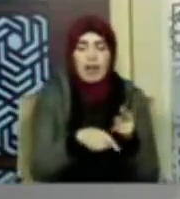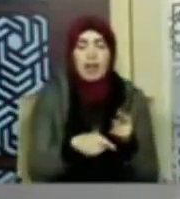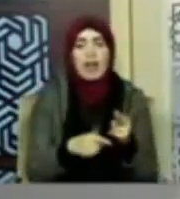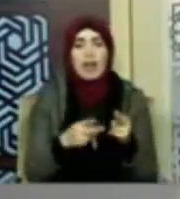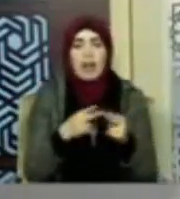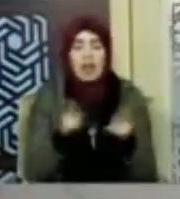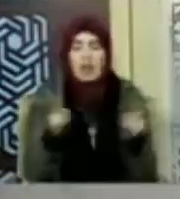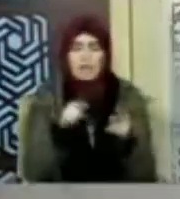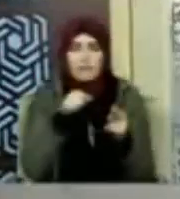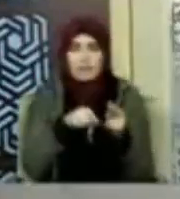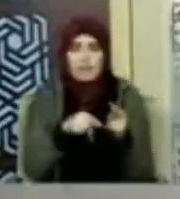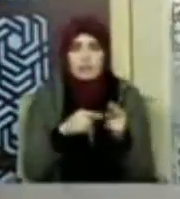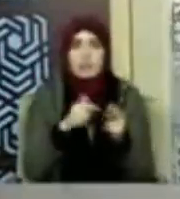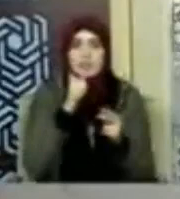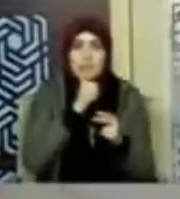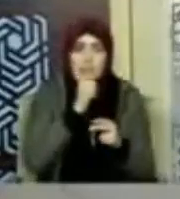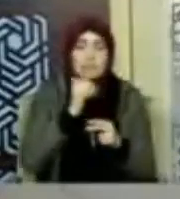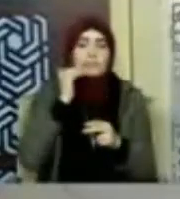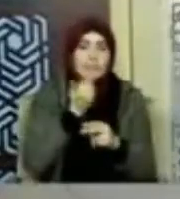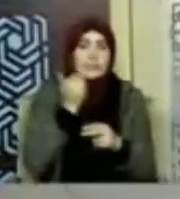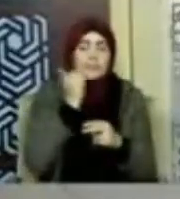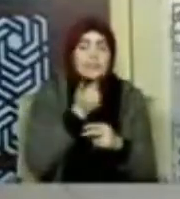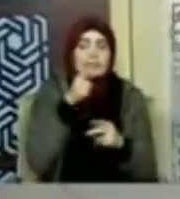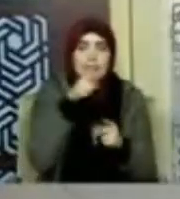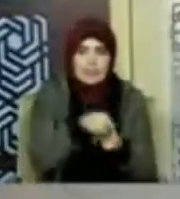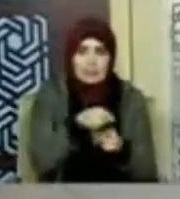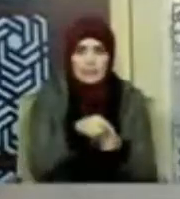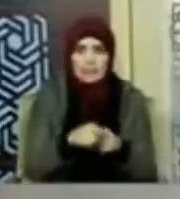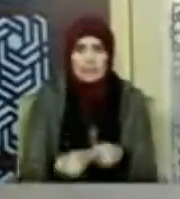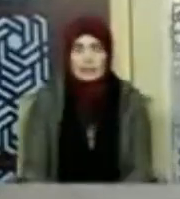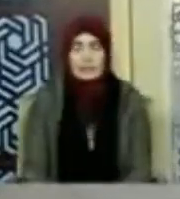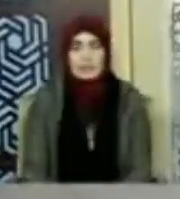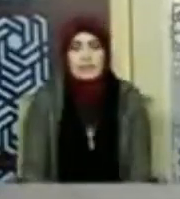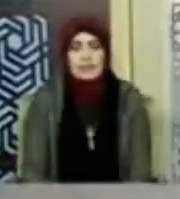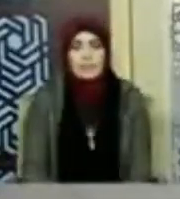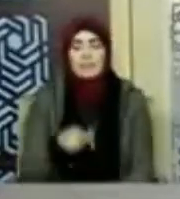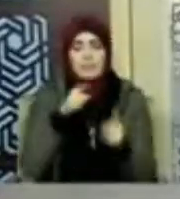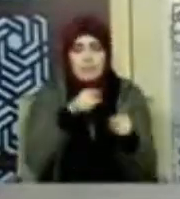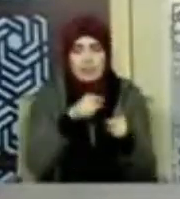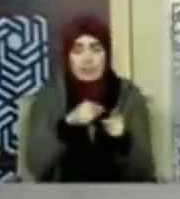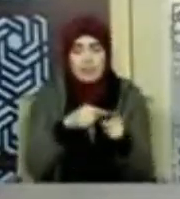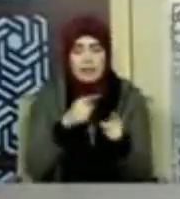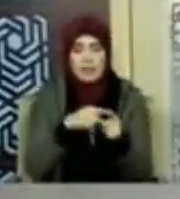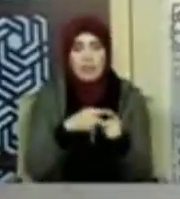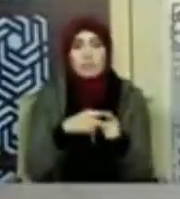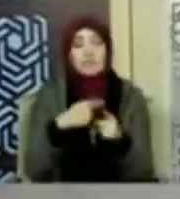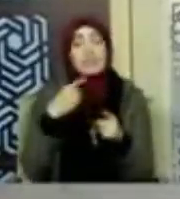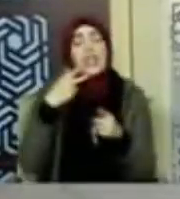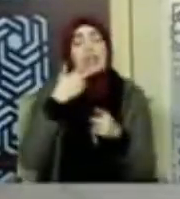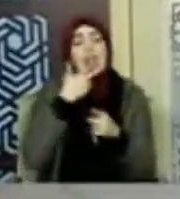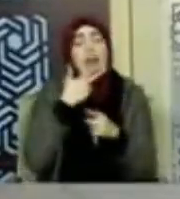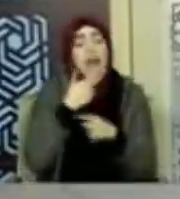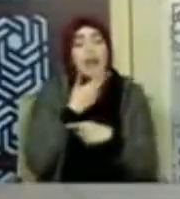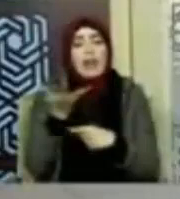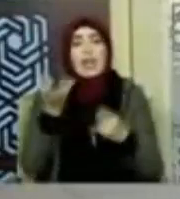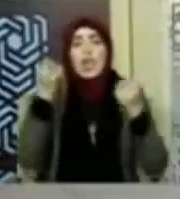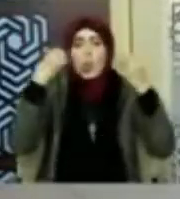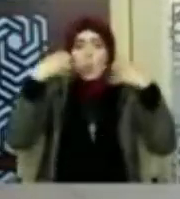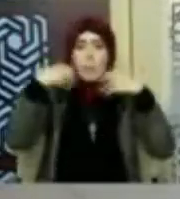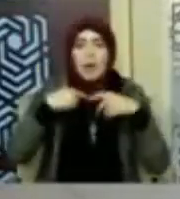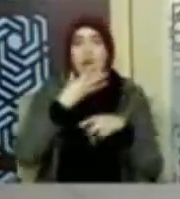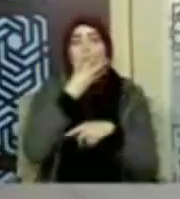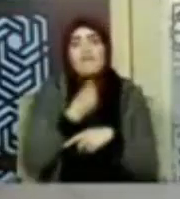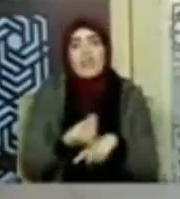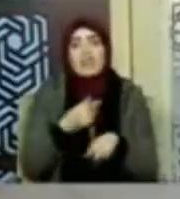فما زلنا نستقي أو نأخذ سهامنا منه. إنها صاحبة فضل، إنها